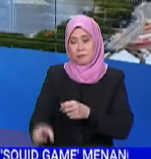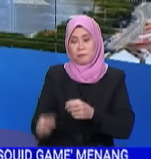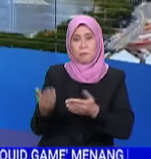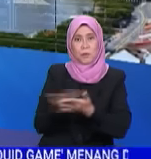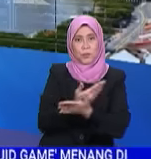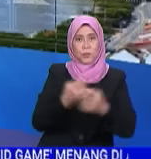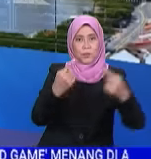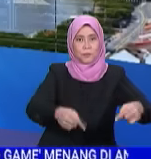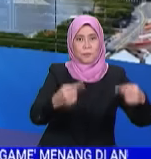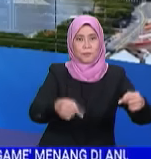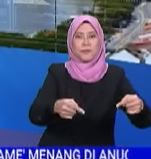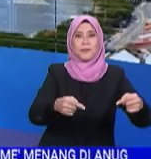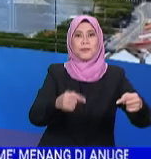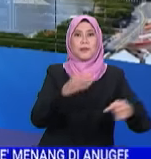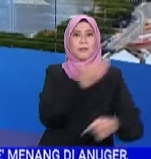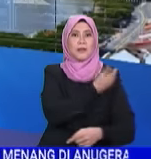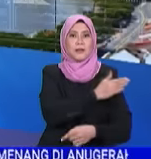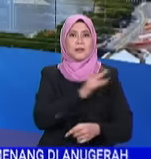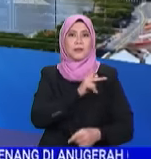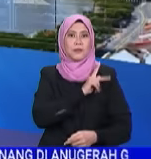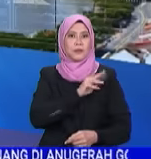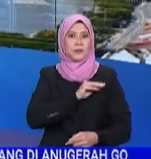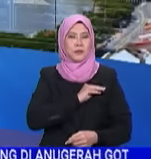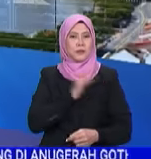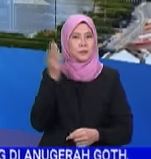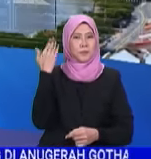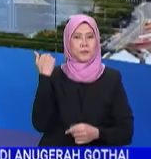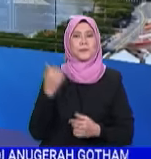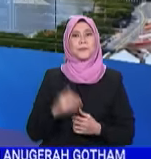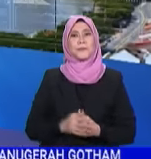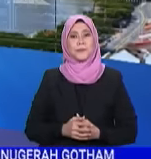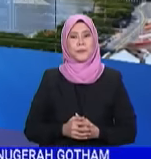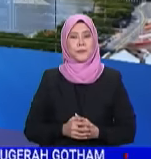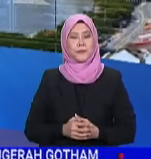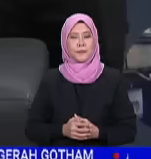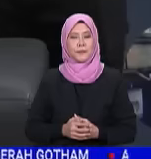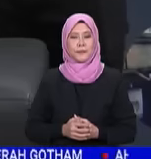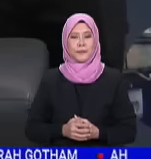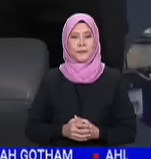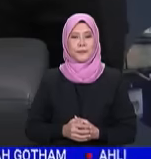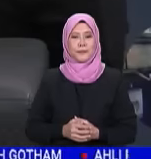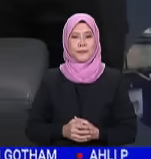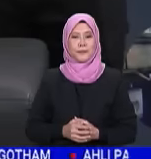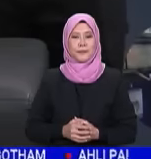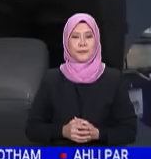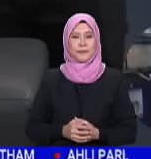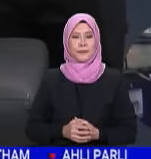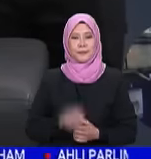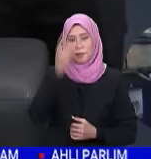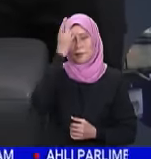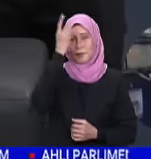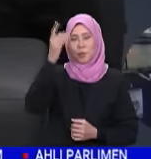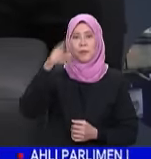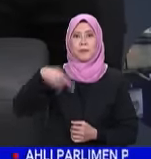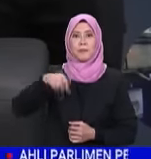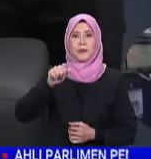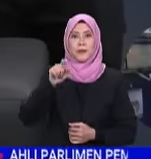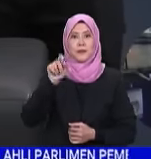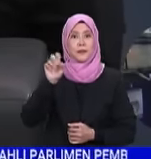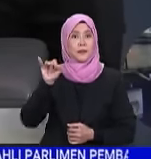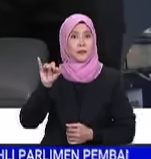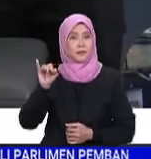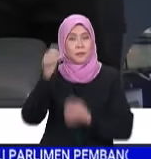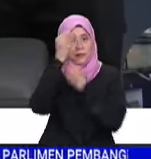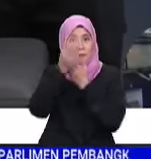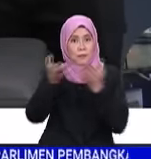bertanding di kerusi bekas ketua menteri terdahulu itu Datuk patinggi Tan Sri Abang juari